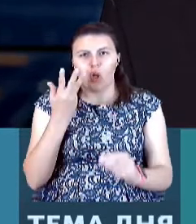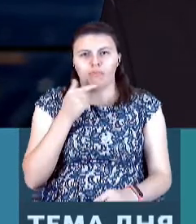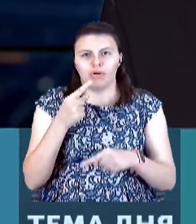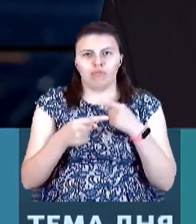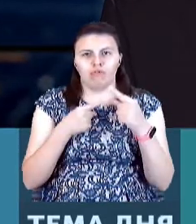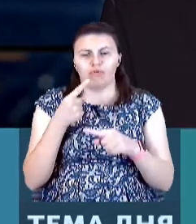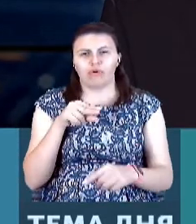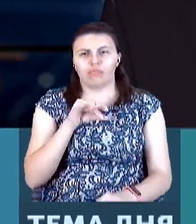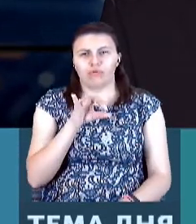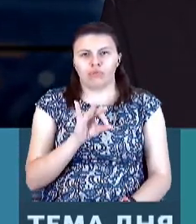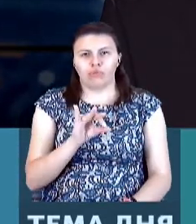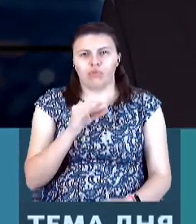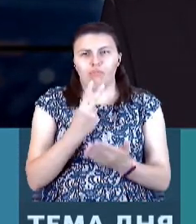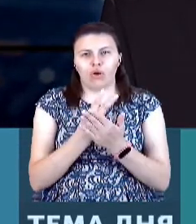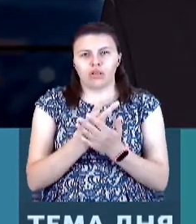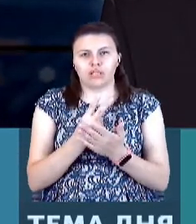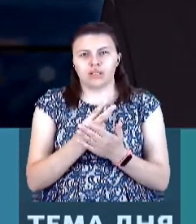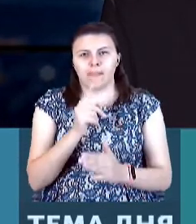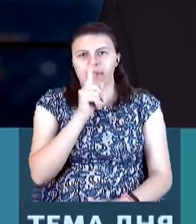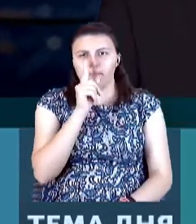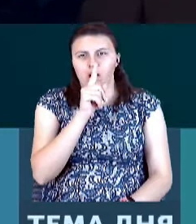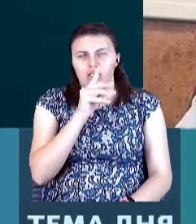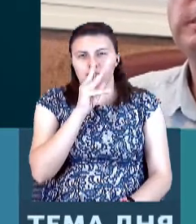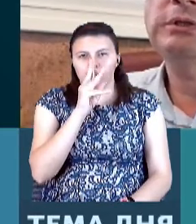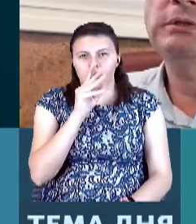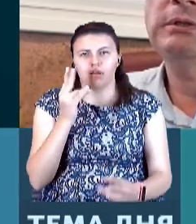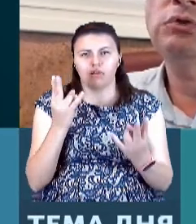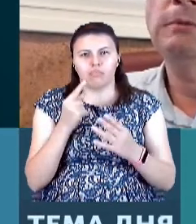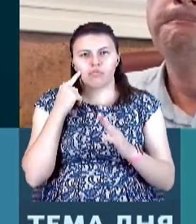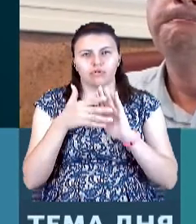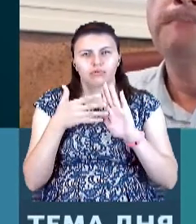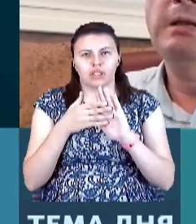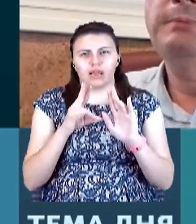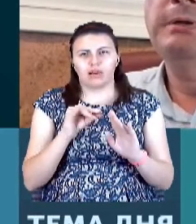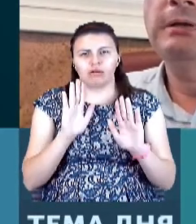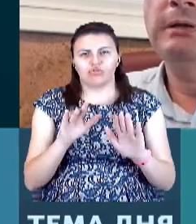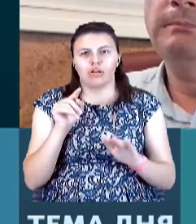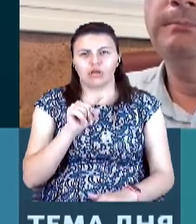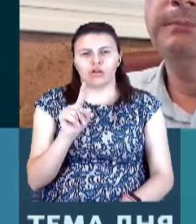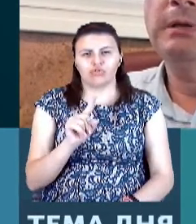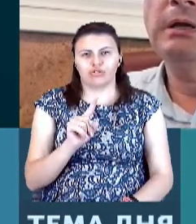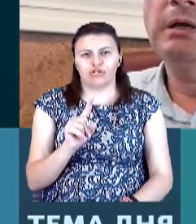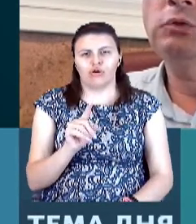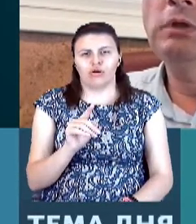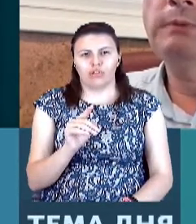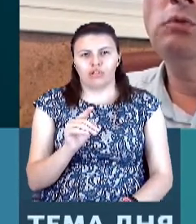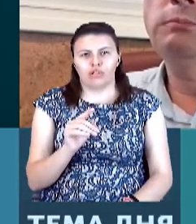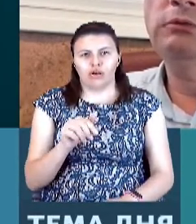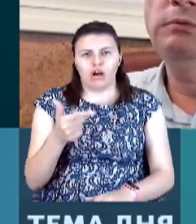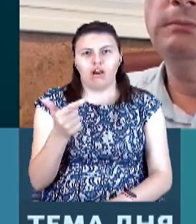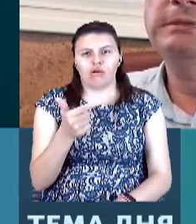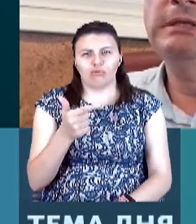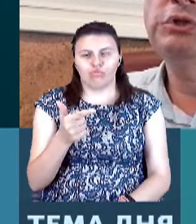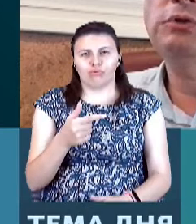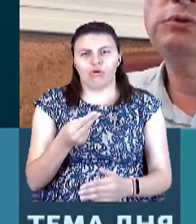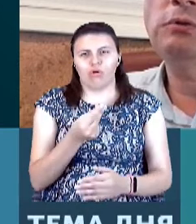про сам показник мінімальної заробітної плати, треба розуміти, що це ж не лише те, що якби гарантує певну оплату